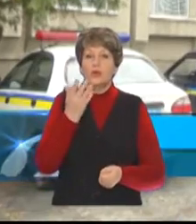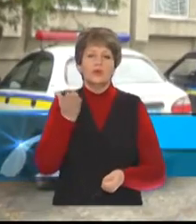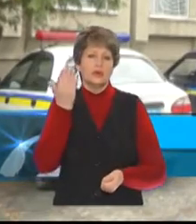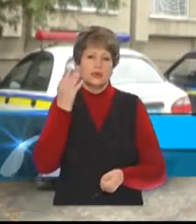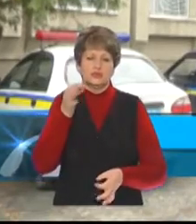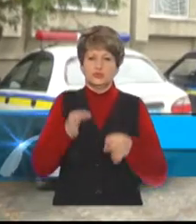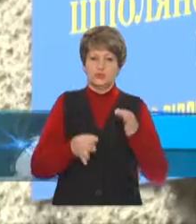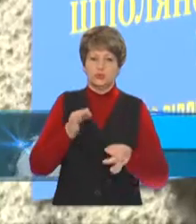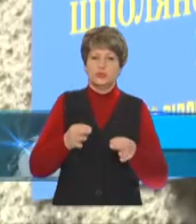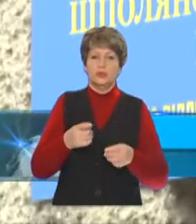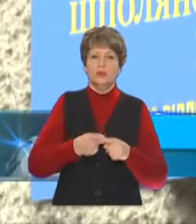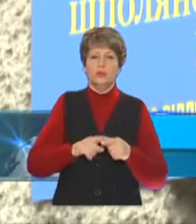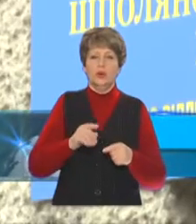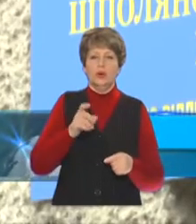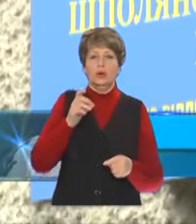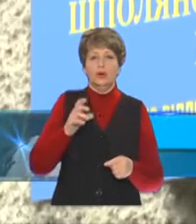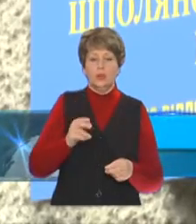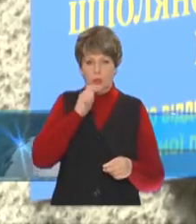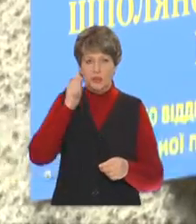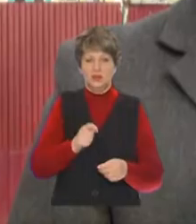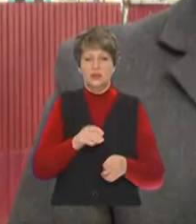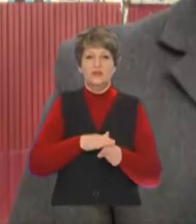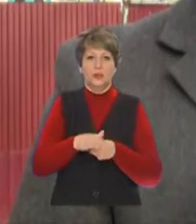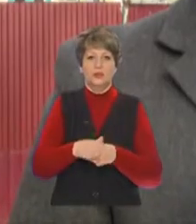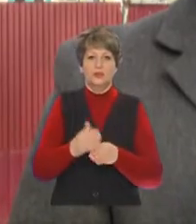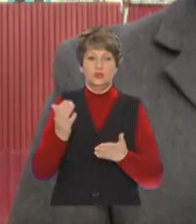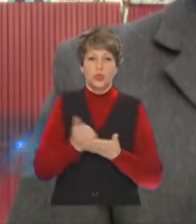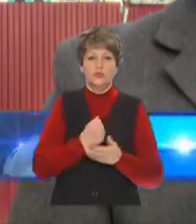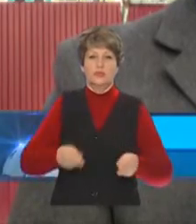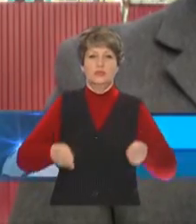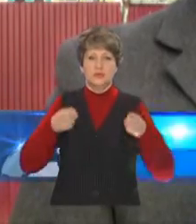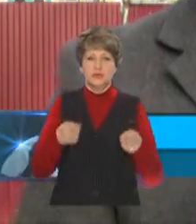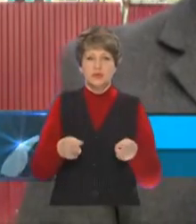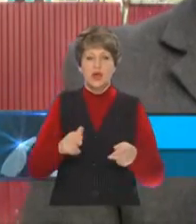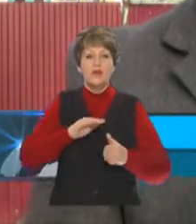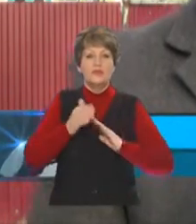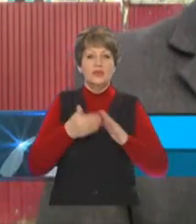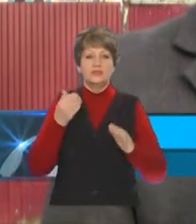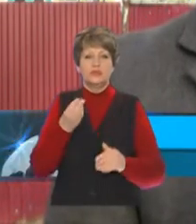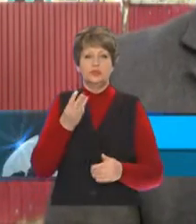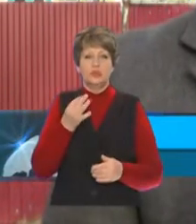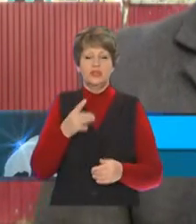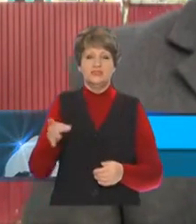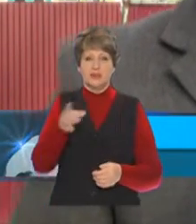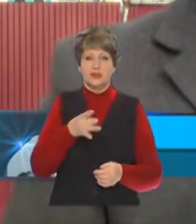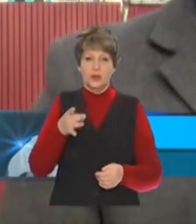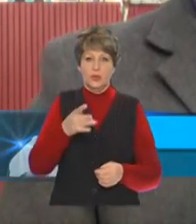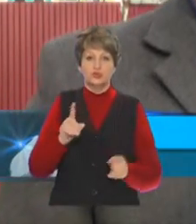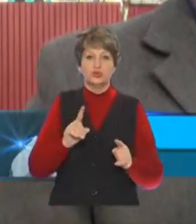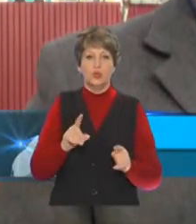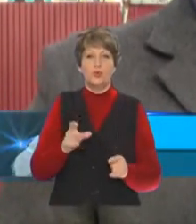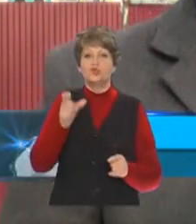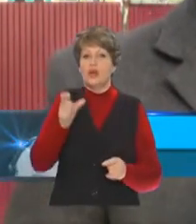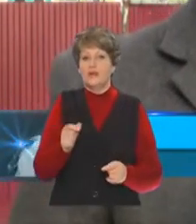раніше судимі громадяни України скоюють нові злочини. Надійшов виклик з села Матусів Шполянського району про те, що